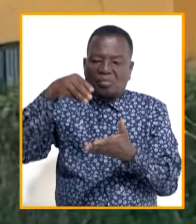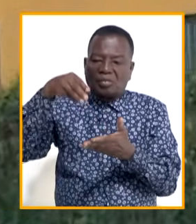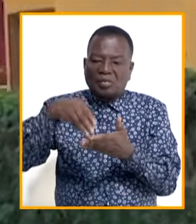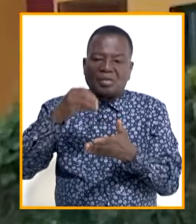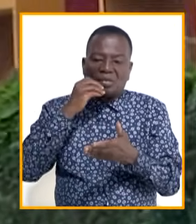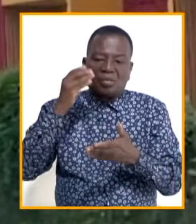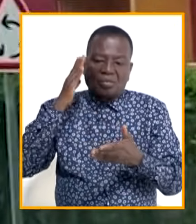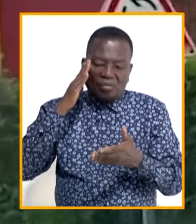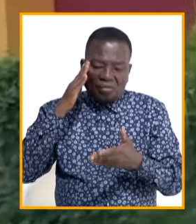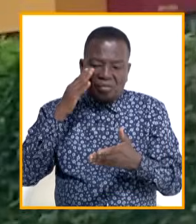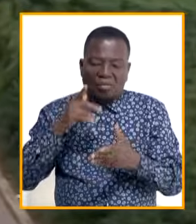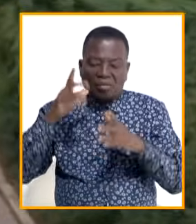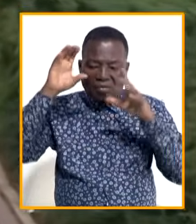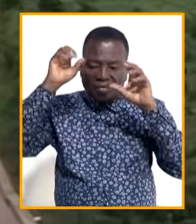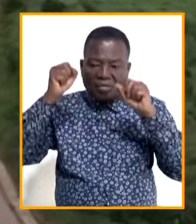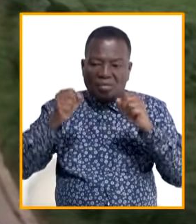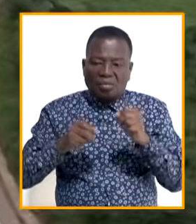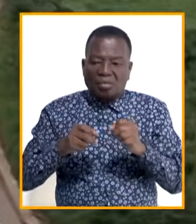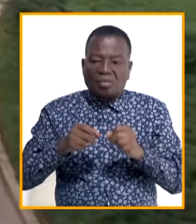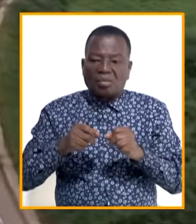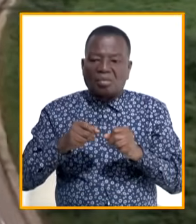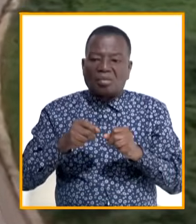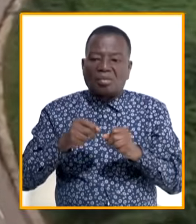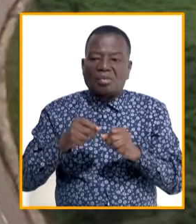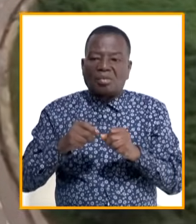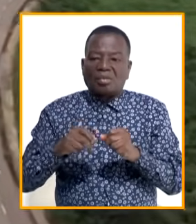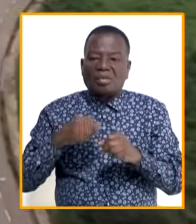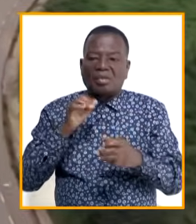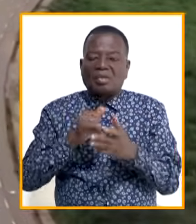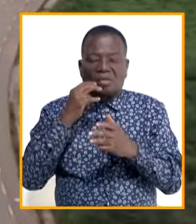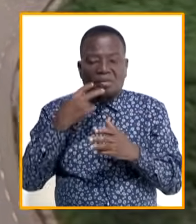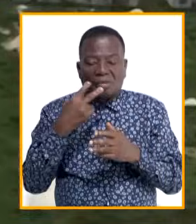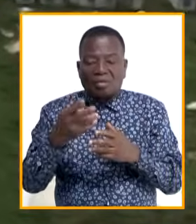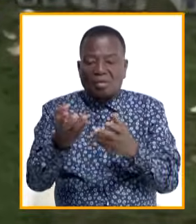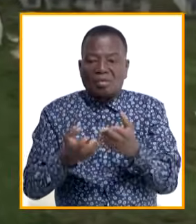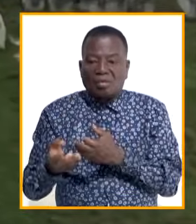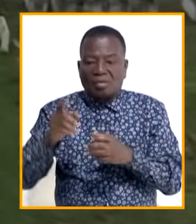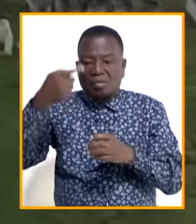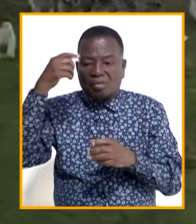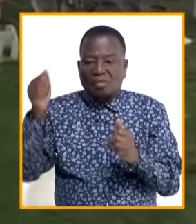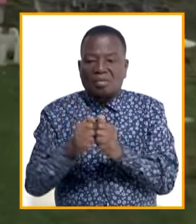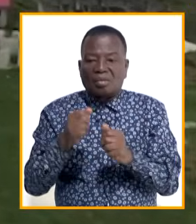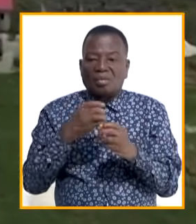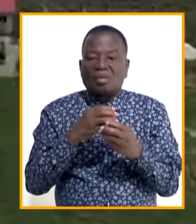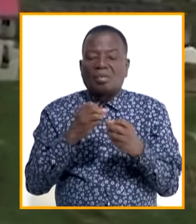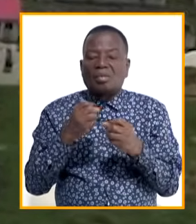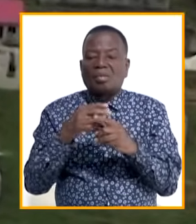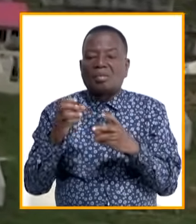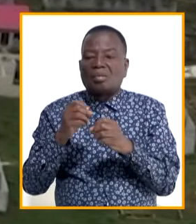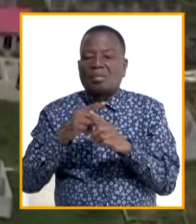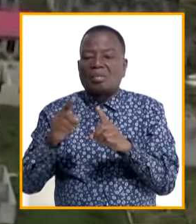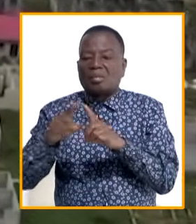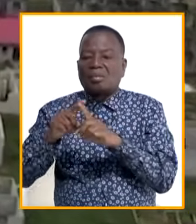du premier programme présidentiel de logements sociaux lancé il y a 10 ans, c'est ce qu'envisage de faire l'État. Avec une série de réformes